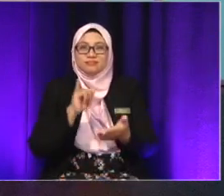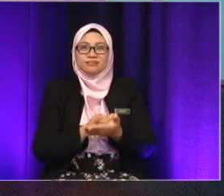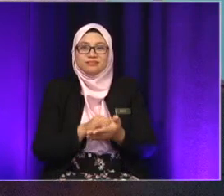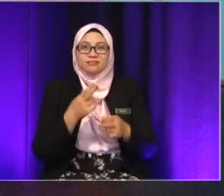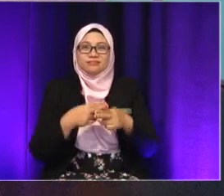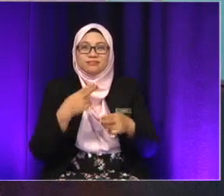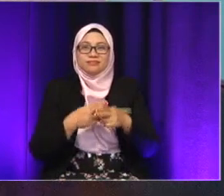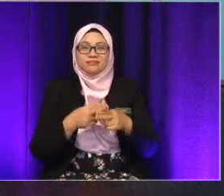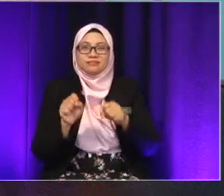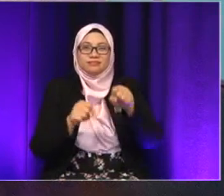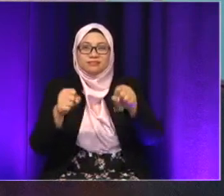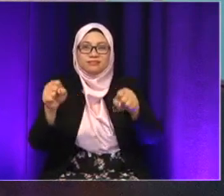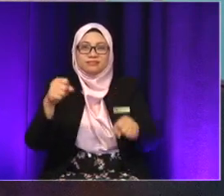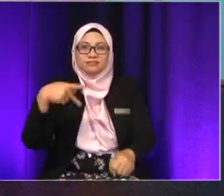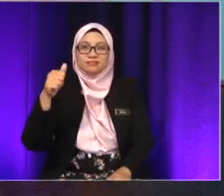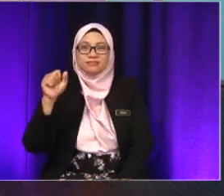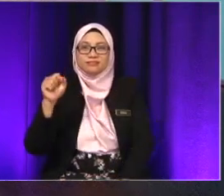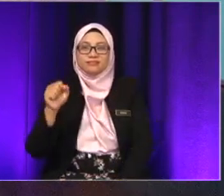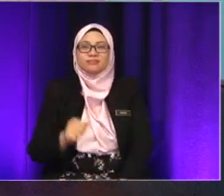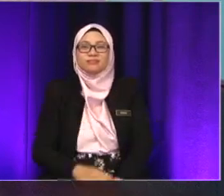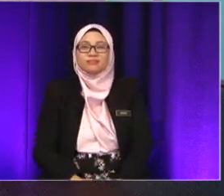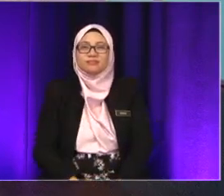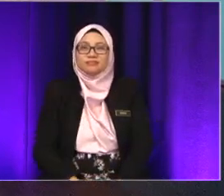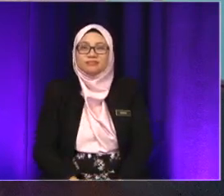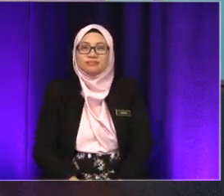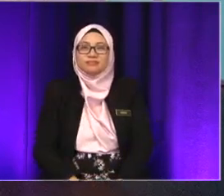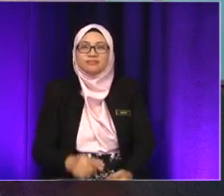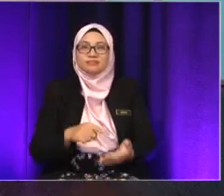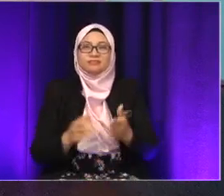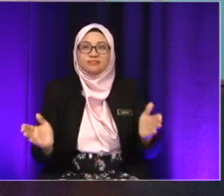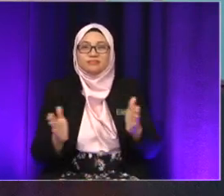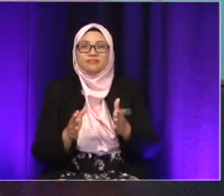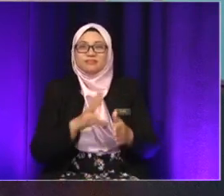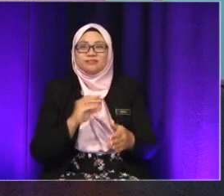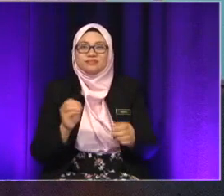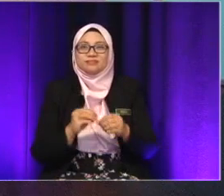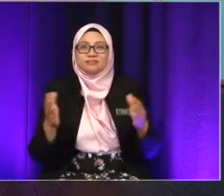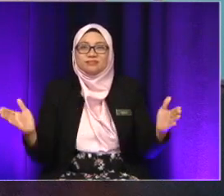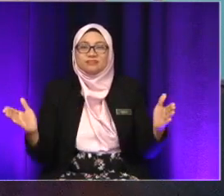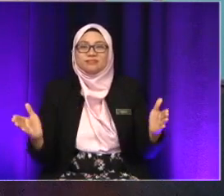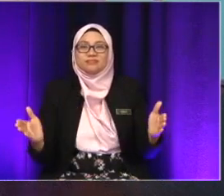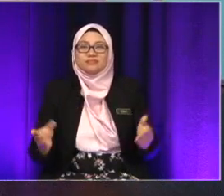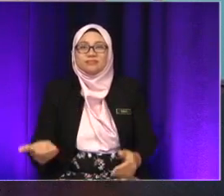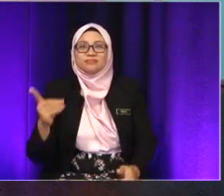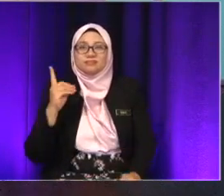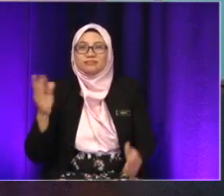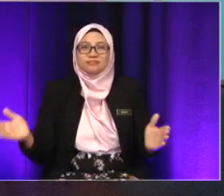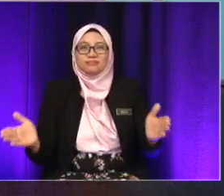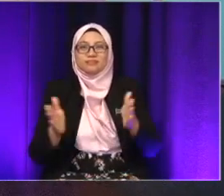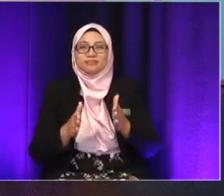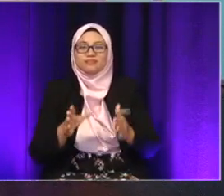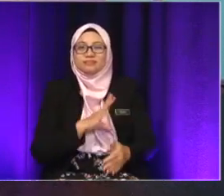tadi cikgu tunjuk jalan saja kan. Ni kecil, yang ni adalah besar. Tu dia. Okey. Daya kena kecil tapi daya yang keluar tu